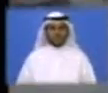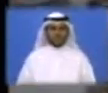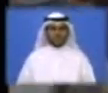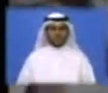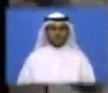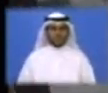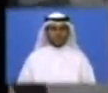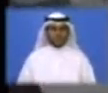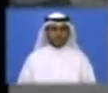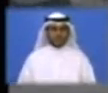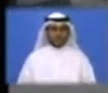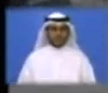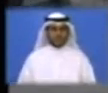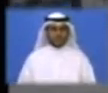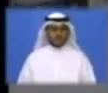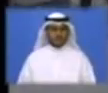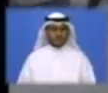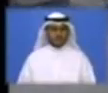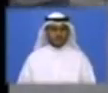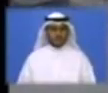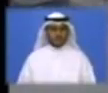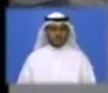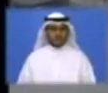دوله الكويت من حي الشجاعيه غزه فلسطين